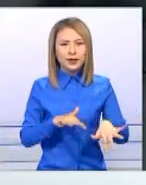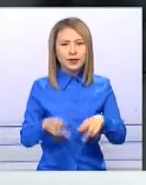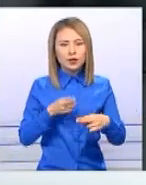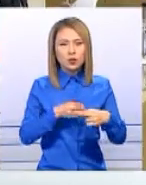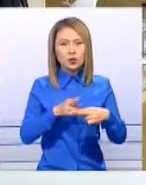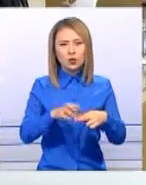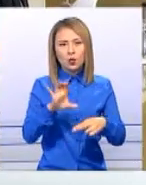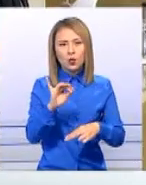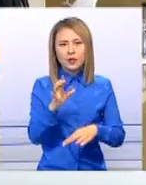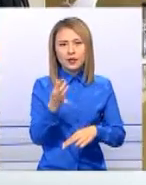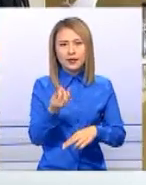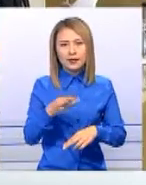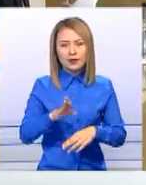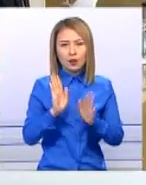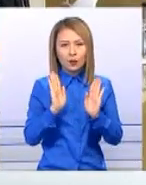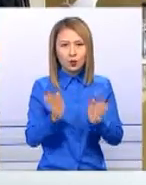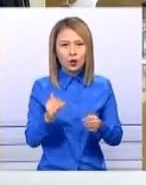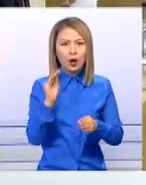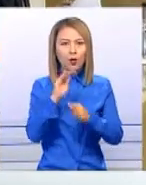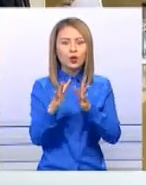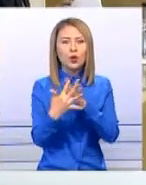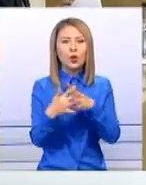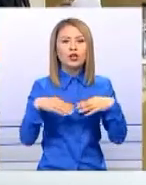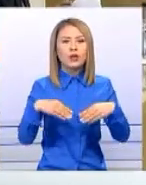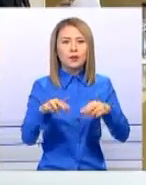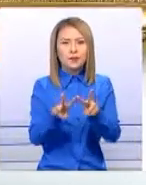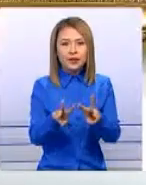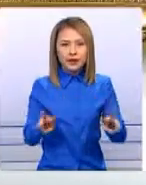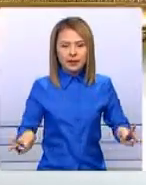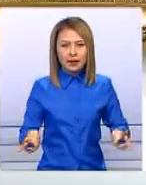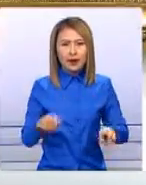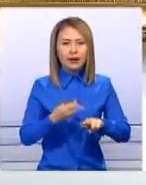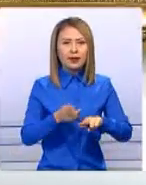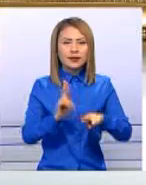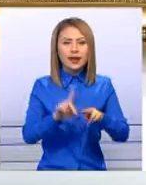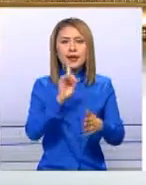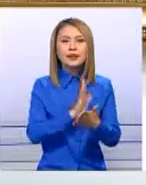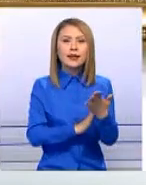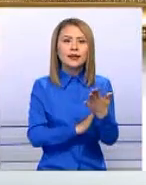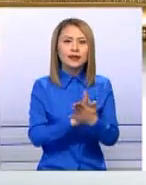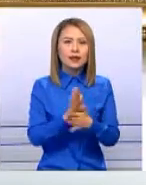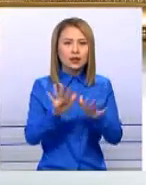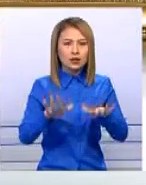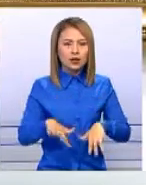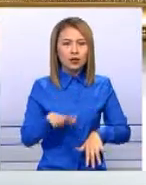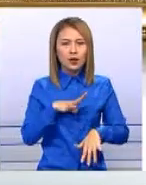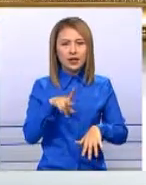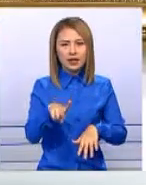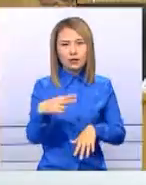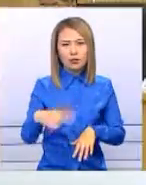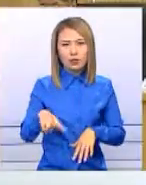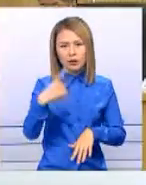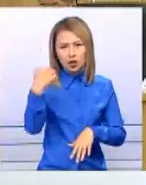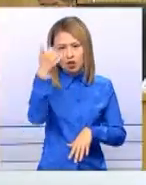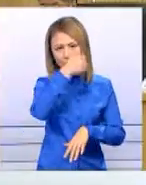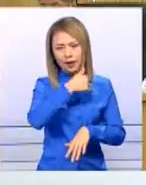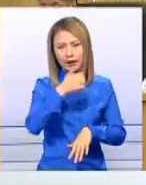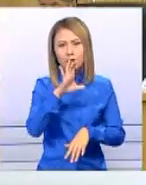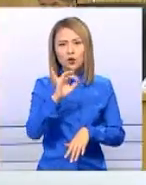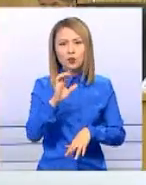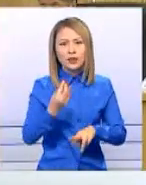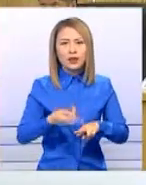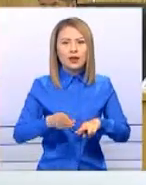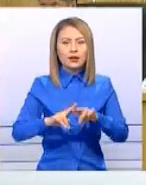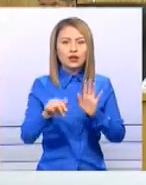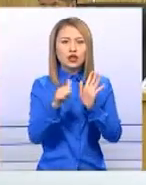шаруашылықтарда кедергісі субсидия алады. Бұл туралы Ауыл шаруашылығы министрлігі жанындағы аграрлық саясат кеңесінің жиында айтылды. 2021 жылға